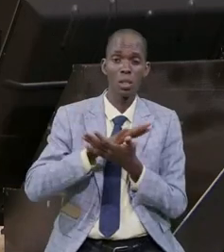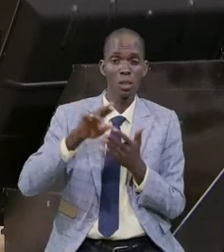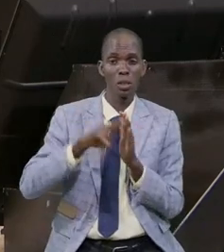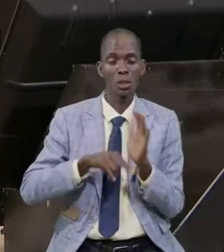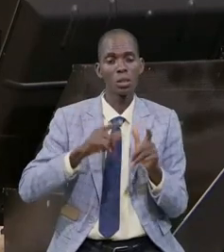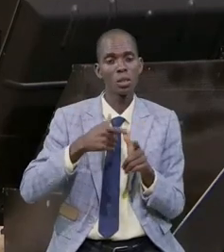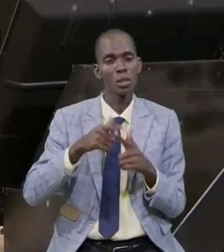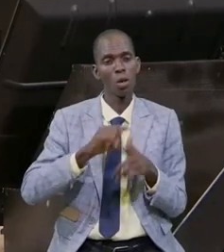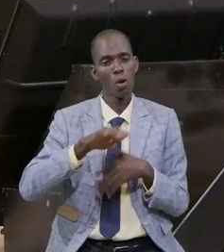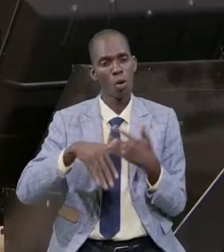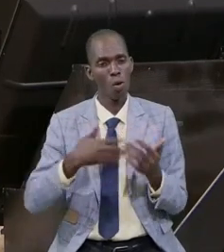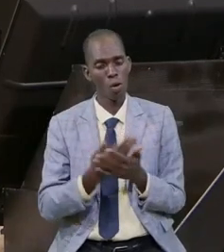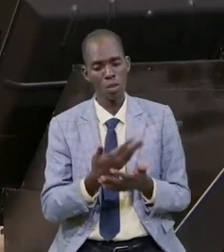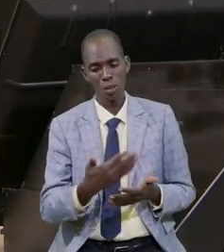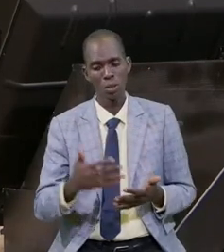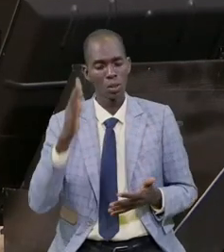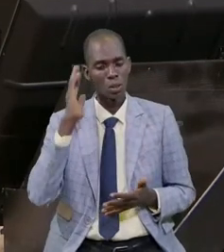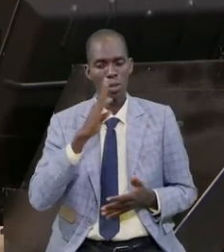données par-dessus.